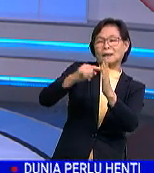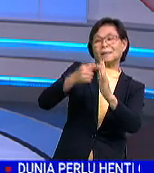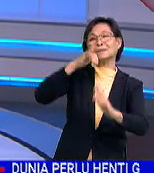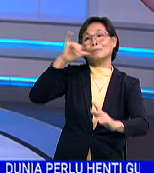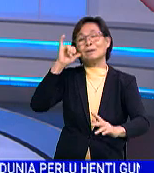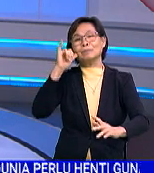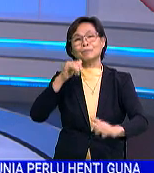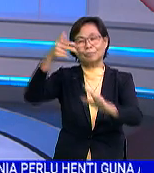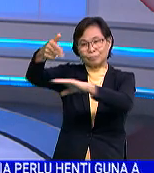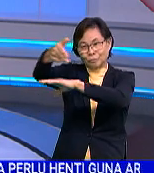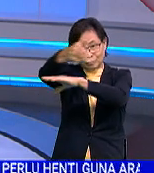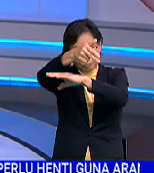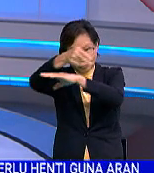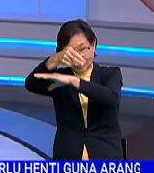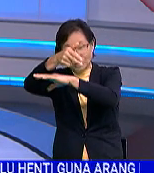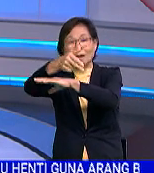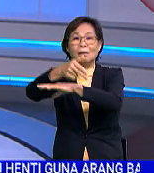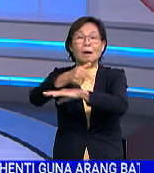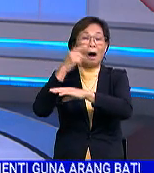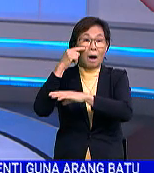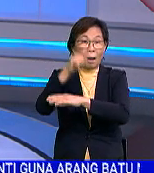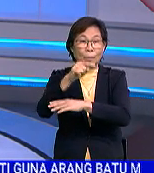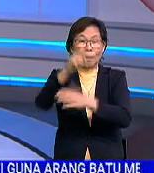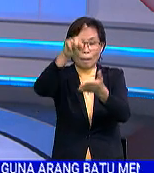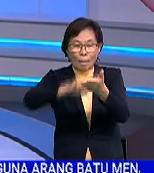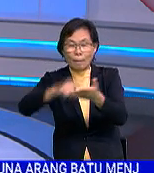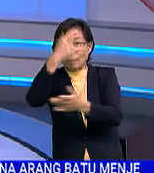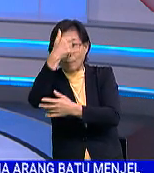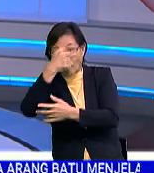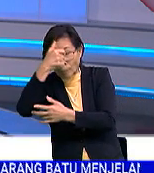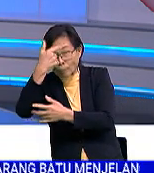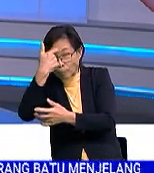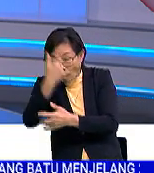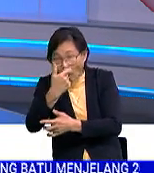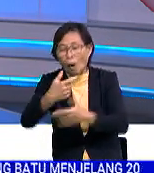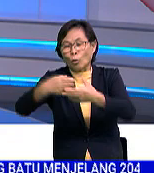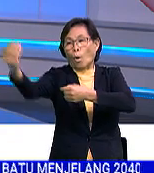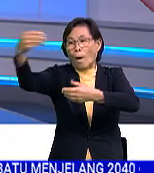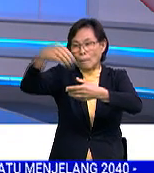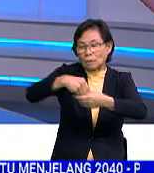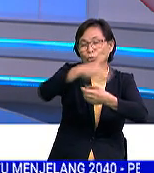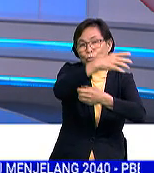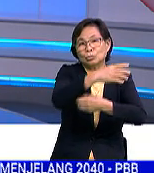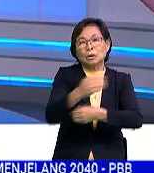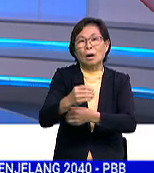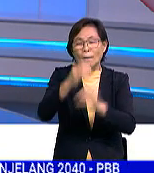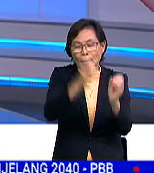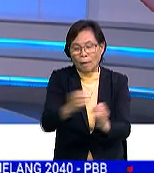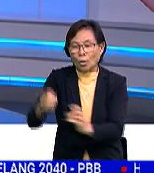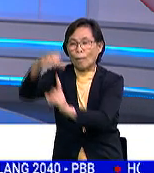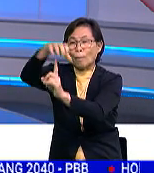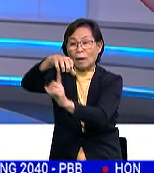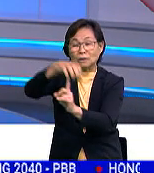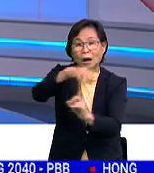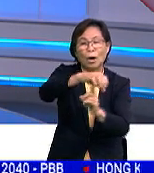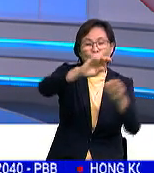semalam. Menerusi tinjauan petang tadi menyaksikan, selain pemeriksaan suhu, penyediaan laluan masuk dan juga keluar, penganjur bazar turut